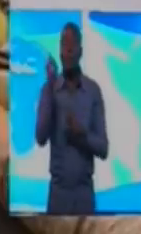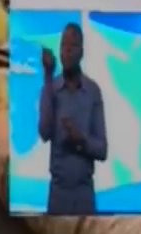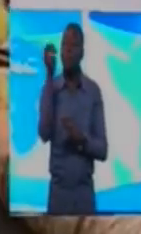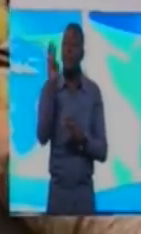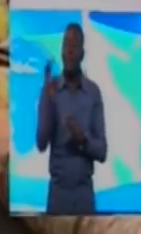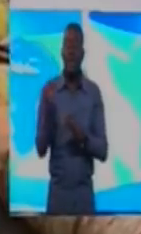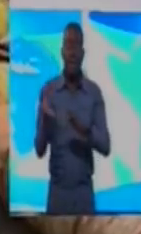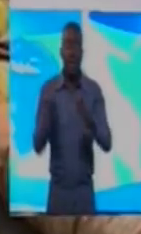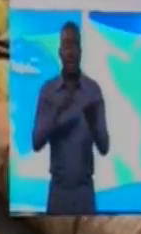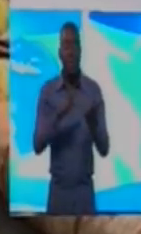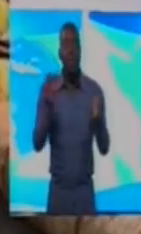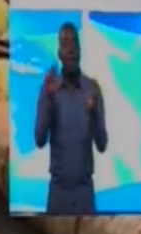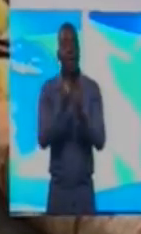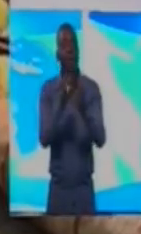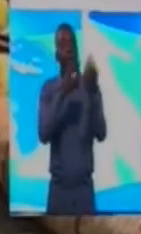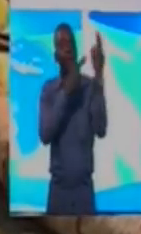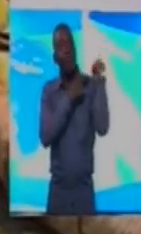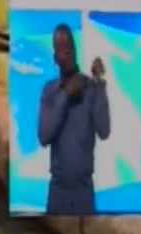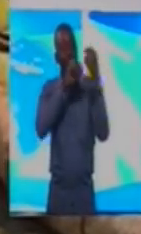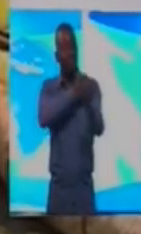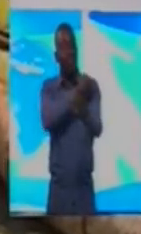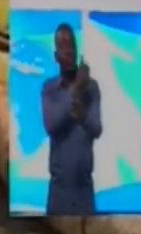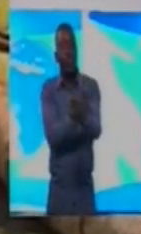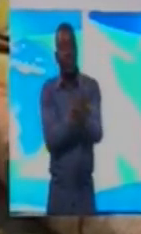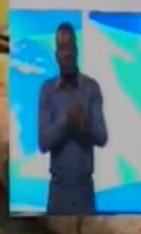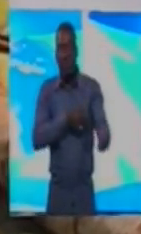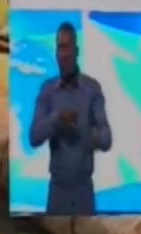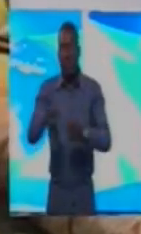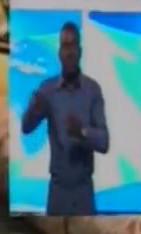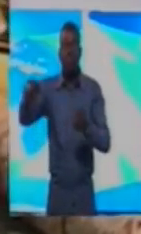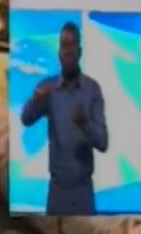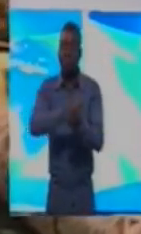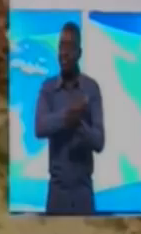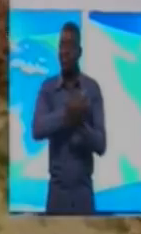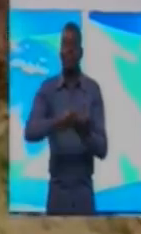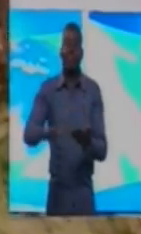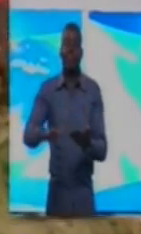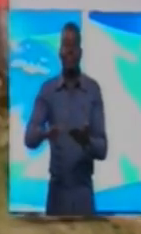des responsables de l'Autorité nationale de gestion des catastrophes.